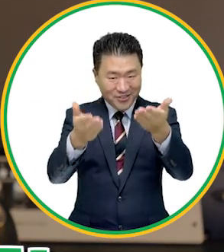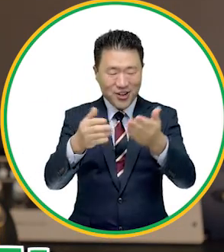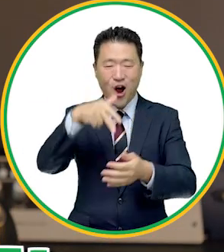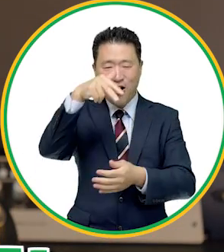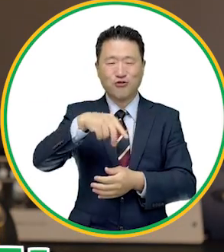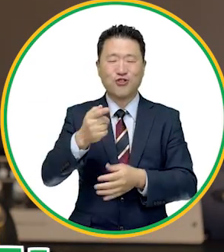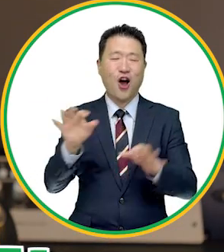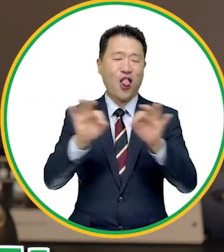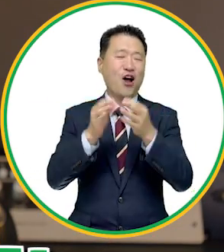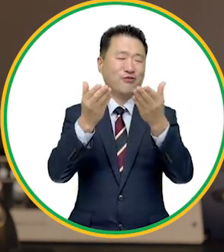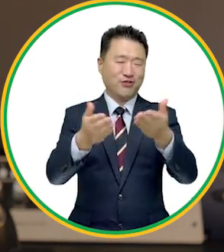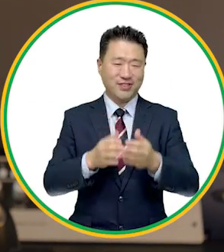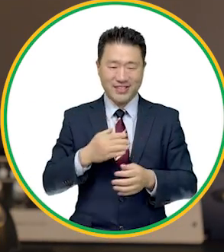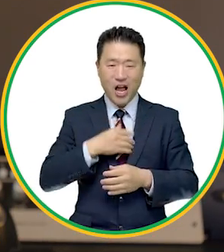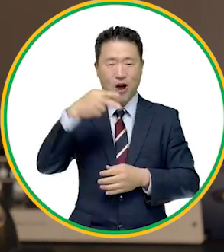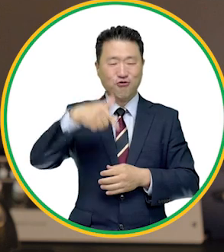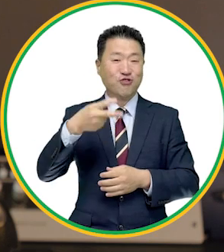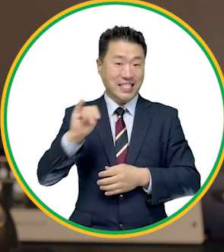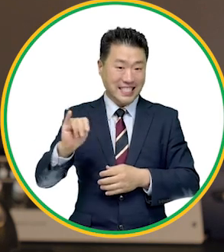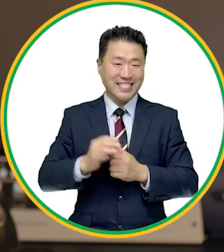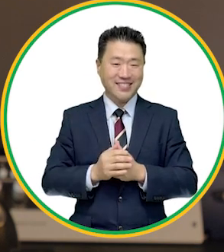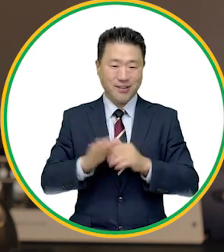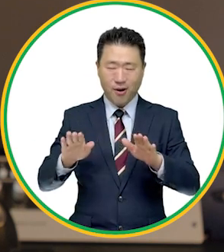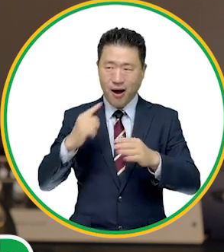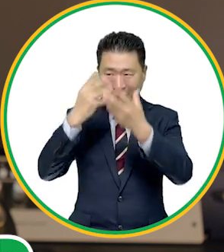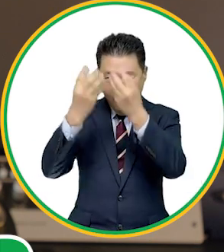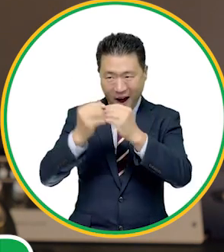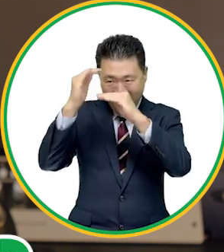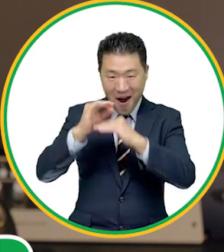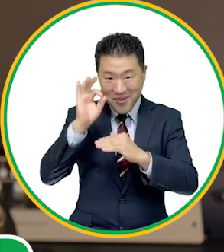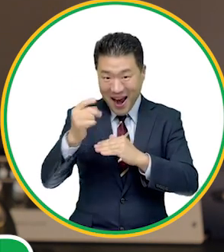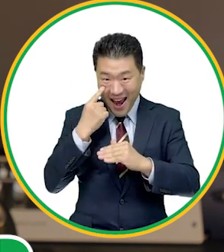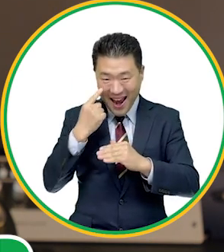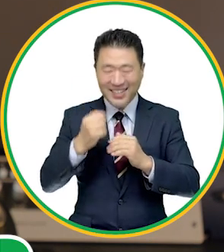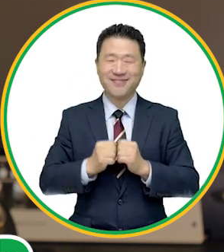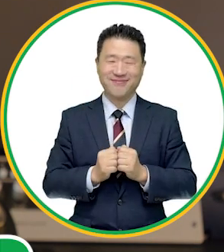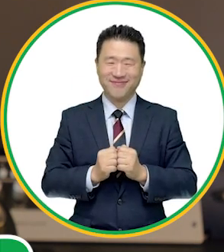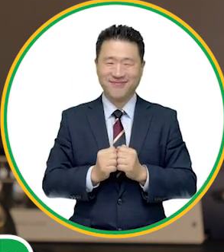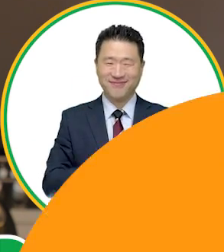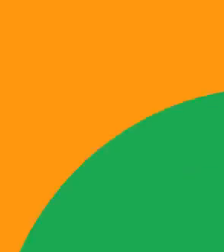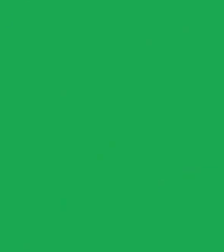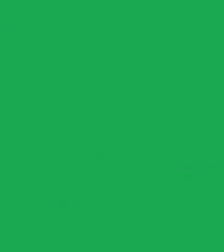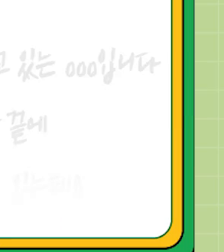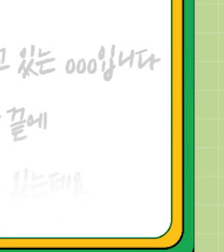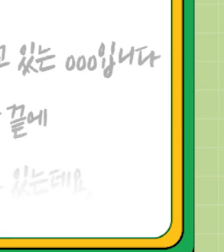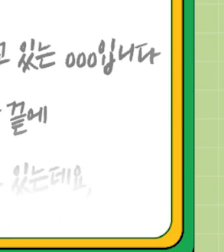추천해드리는 추천해줘! 저는 DJ 주디고요. 오늘의 사연도 바로 만나볼까요?